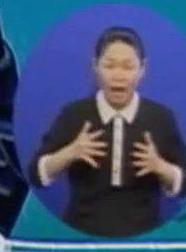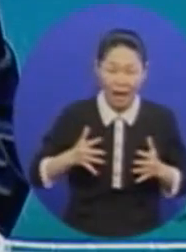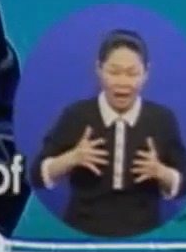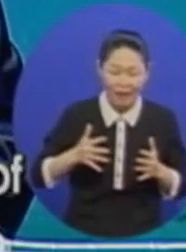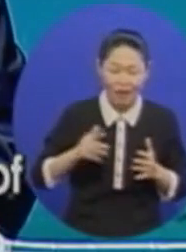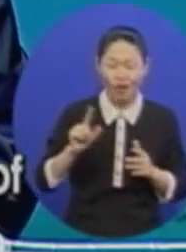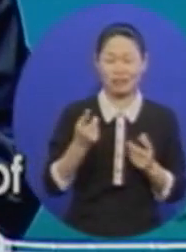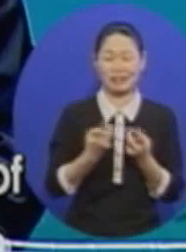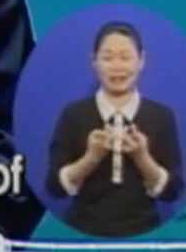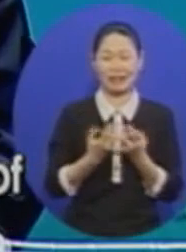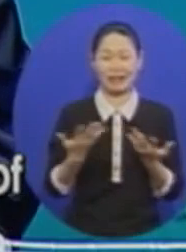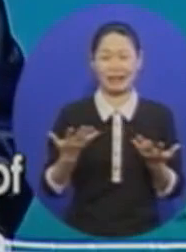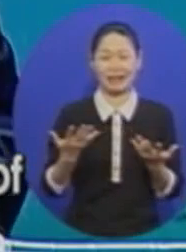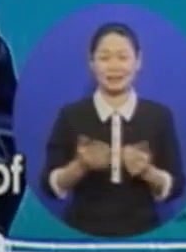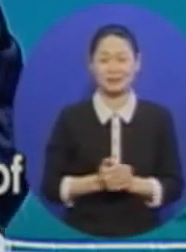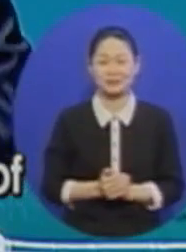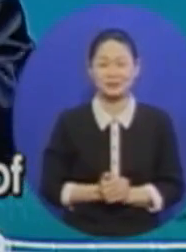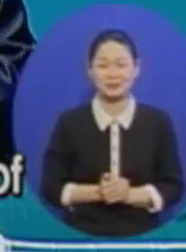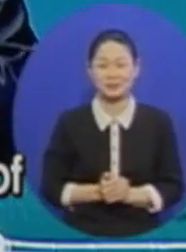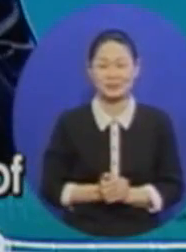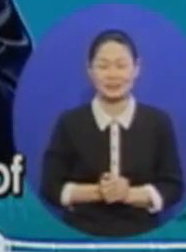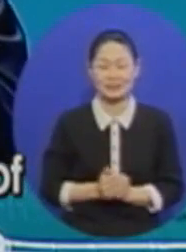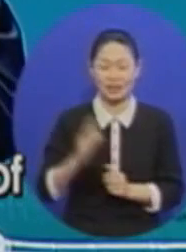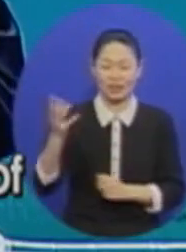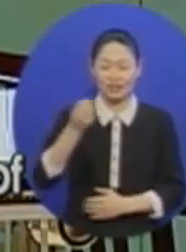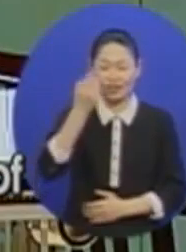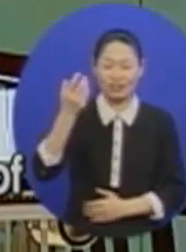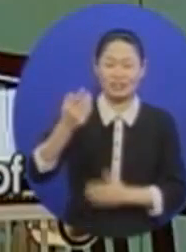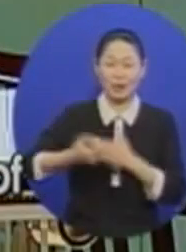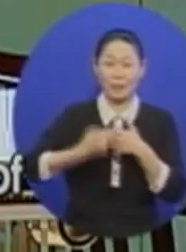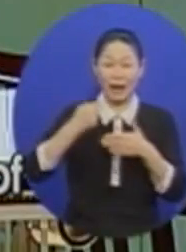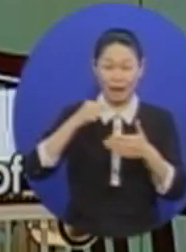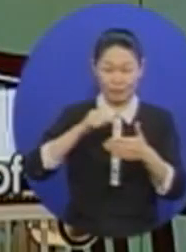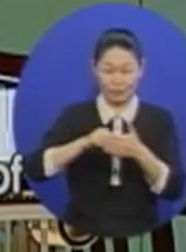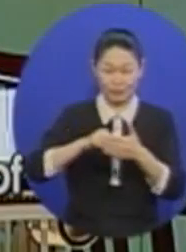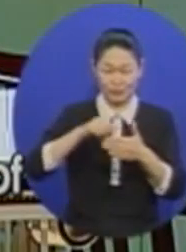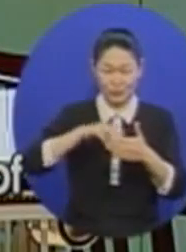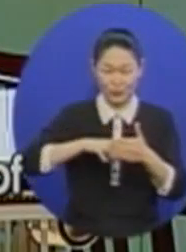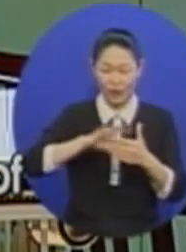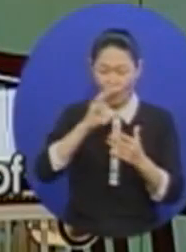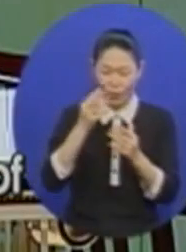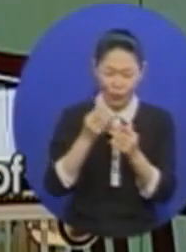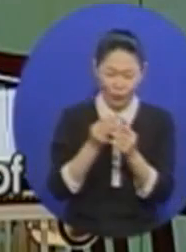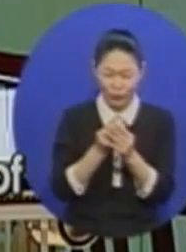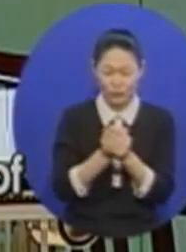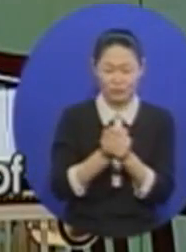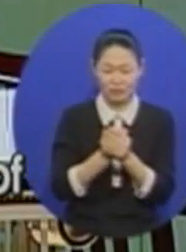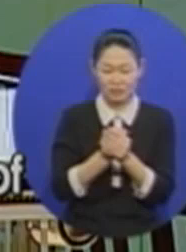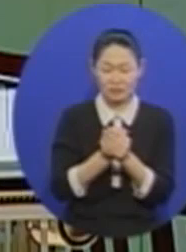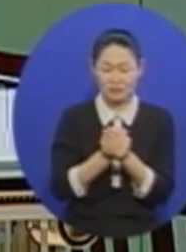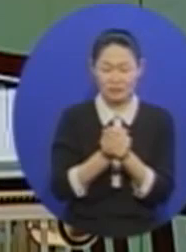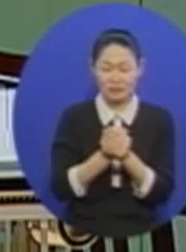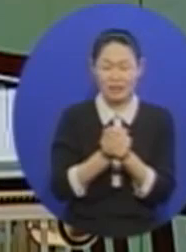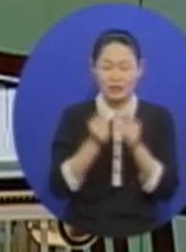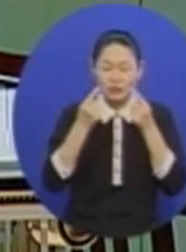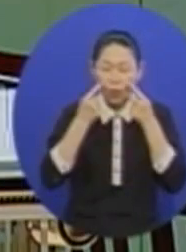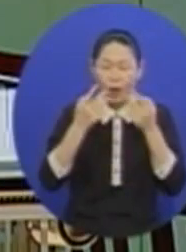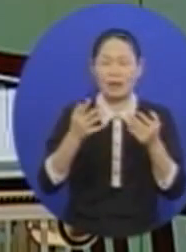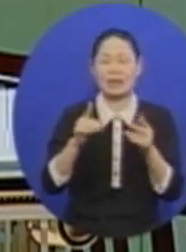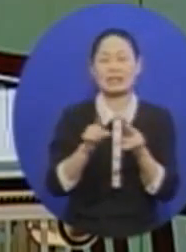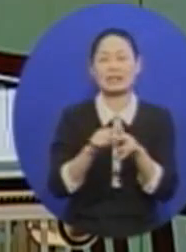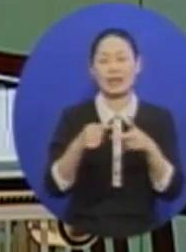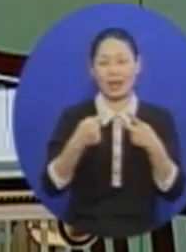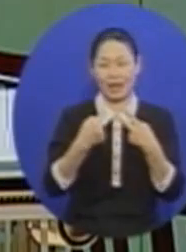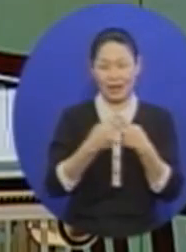말입니다 성령님께서 제 마음에 이 온전케 한다는 것에 대한 정확한 일을